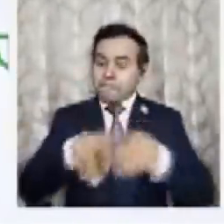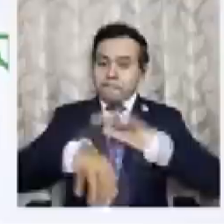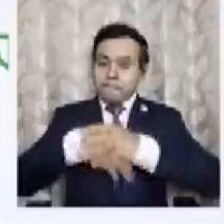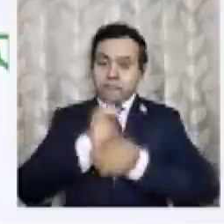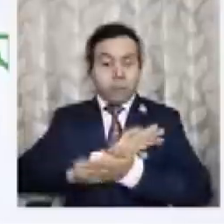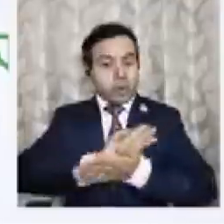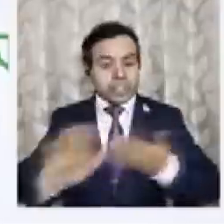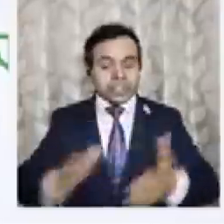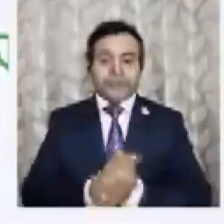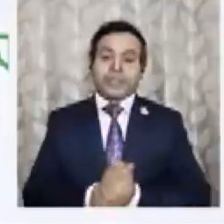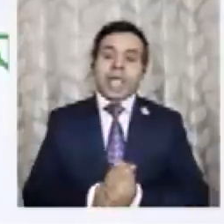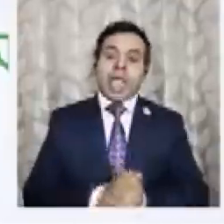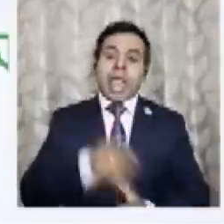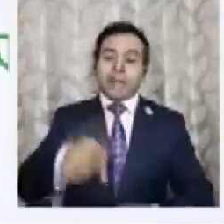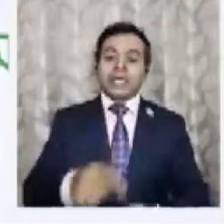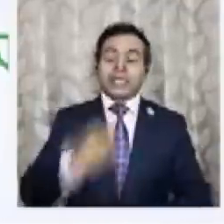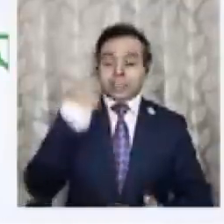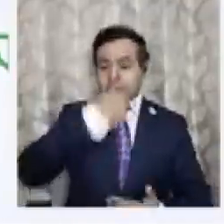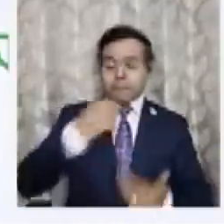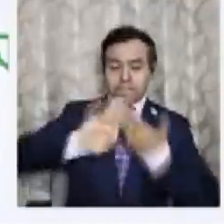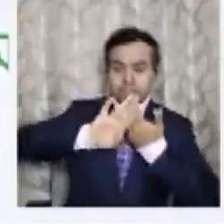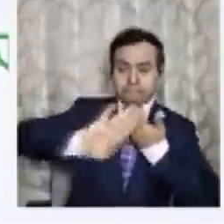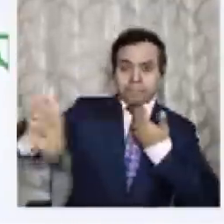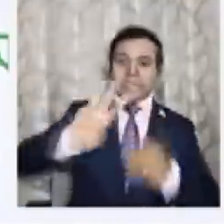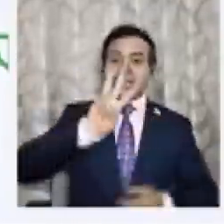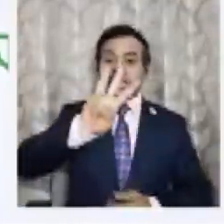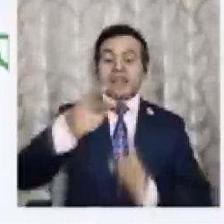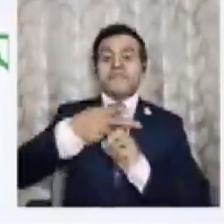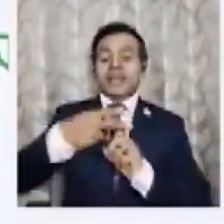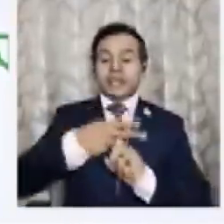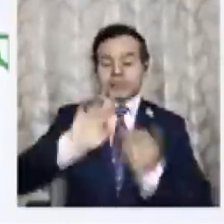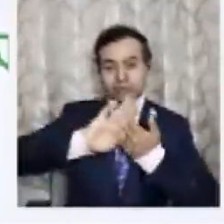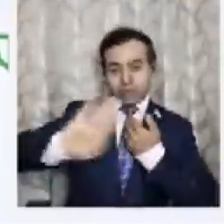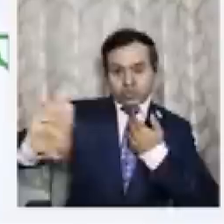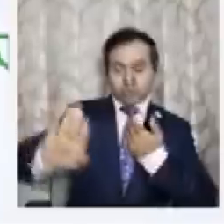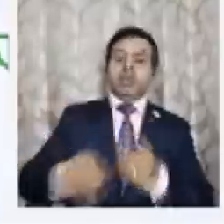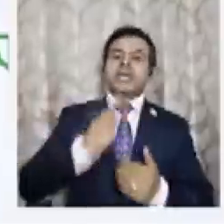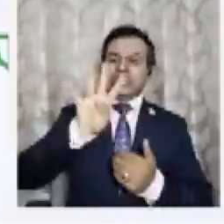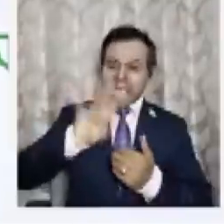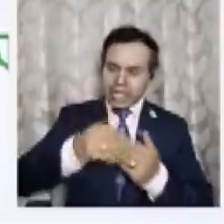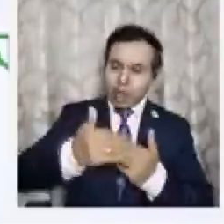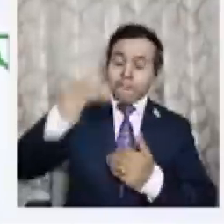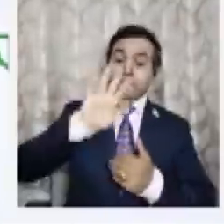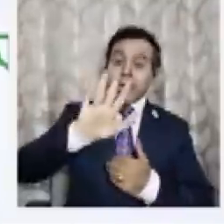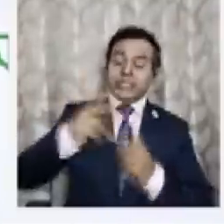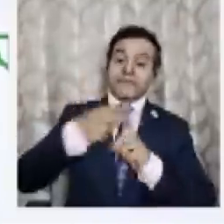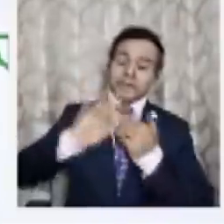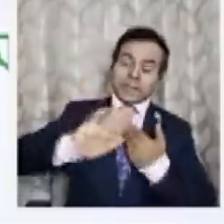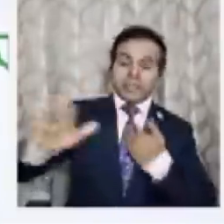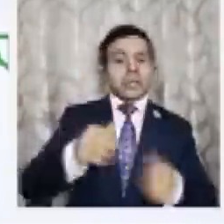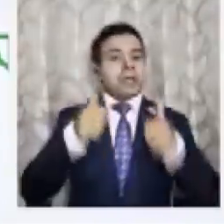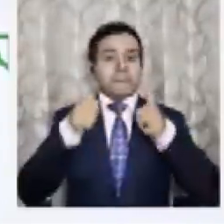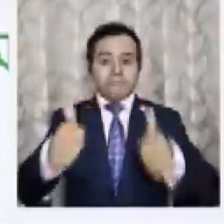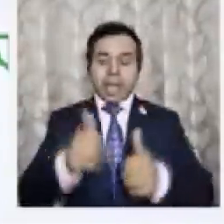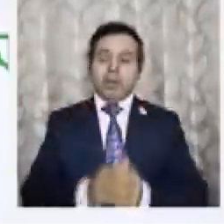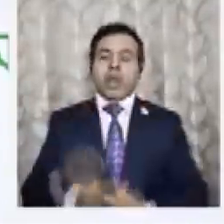বারবার সাবান পানি দিয়ে 20 সেকেন্ড ধরে হাত ধোয়া এবং কমপক্ষে 3 ফুট দূরত্ব বজায় রাখা। এই দূরত্ব 5 ফুট বজায়